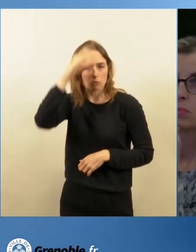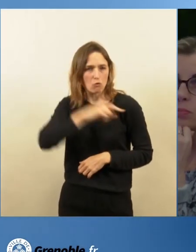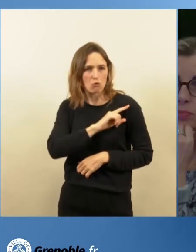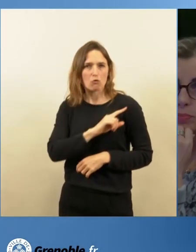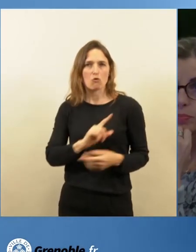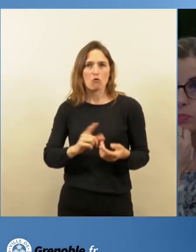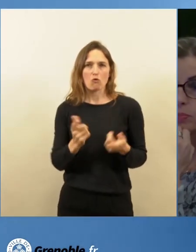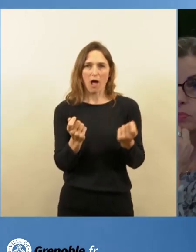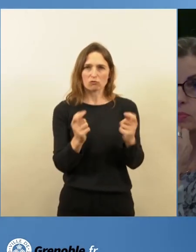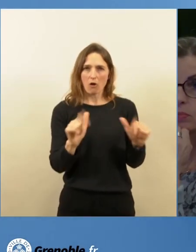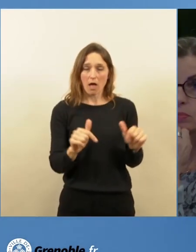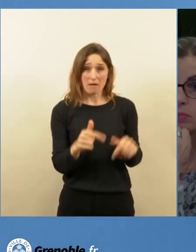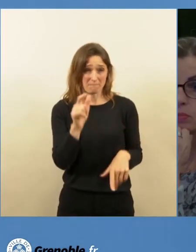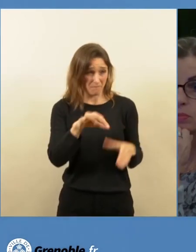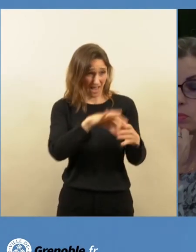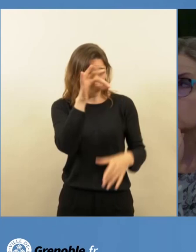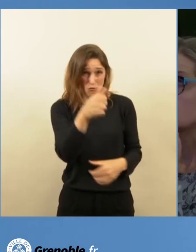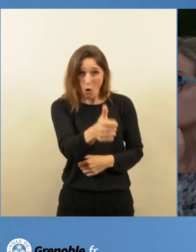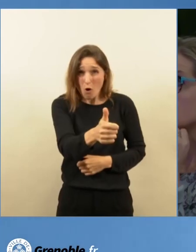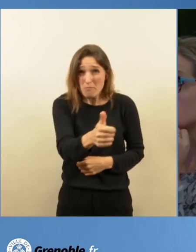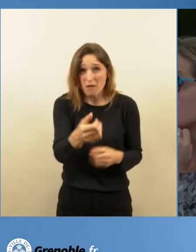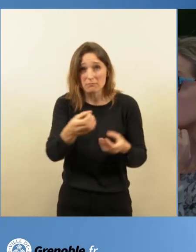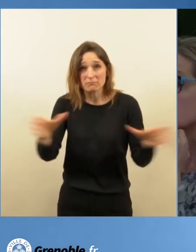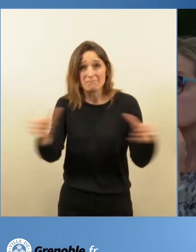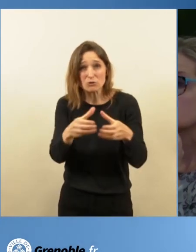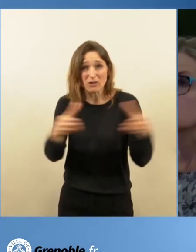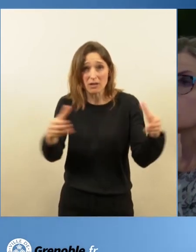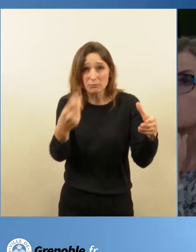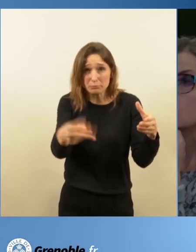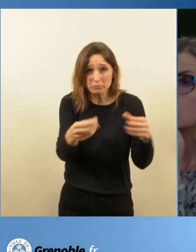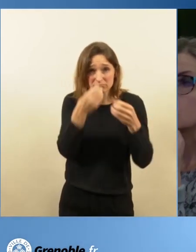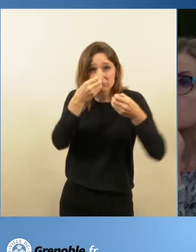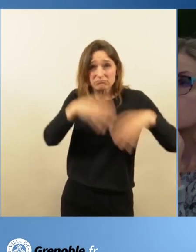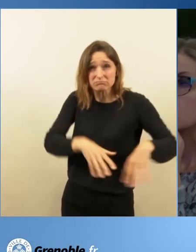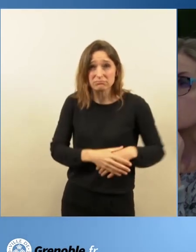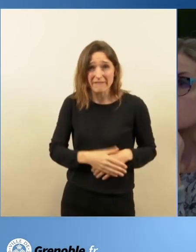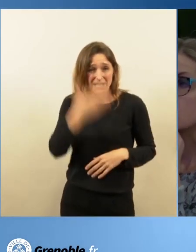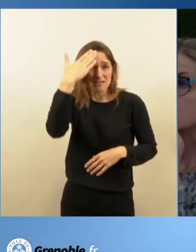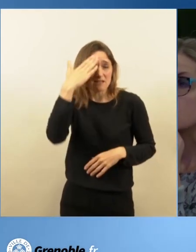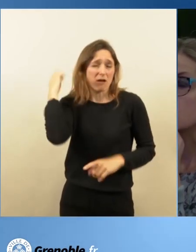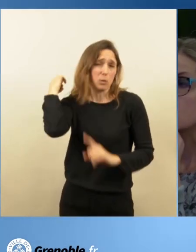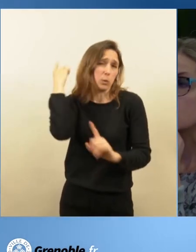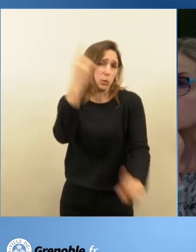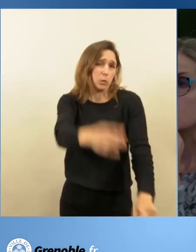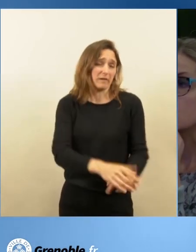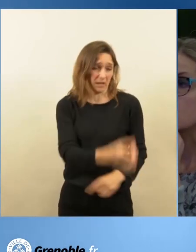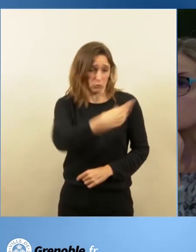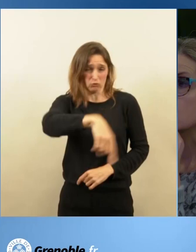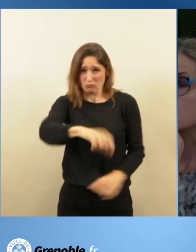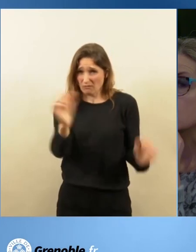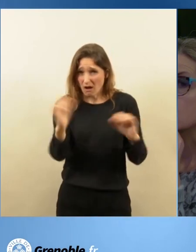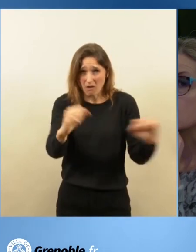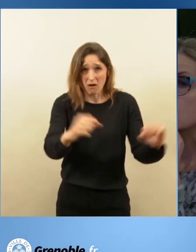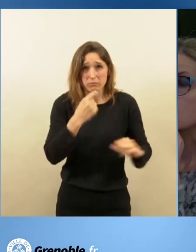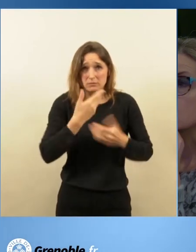sortante viennent de le dire après nous qui le disons depuis très longtemps il y a donc pardon mais un large consensus pour le dire donc il